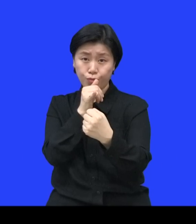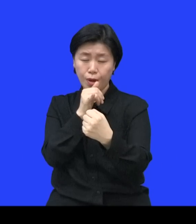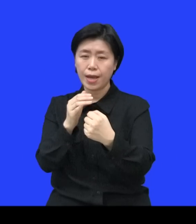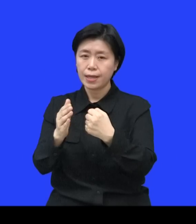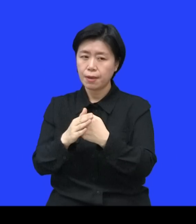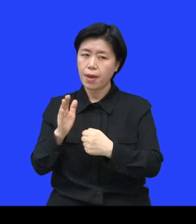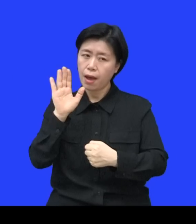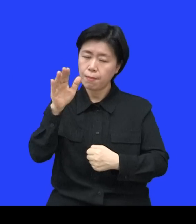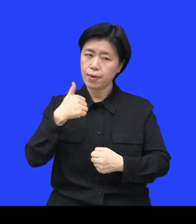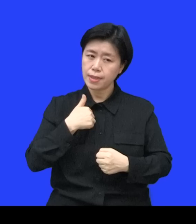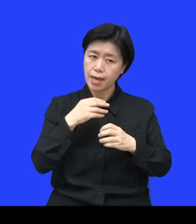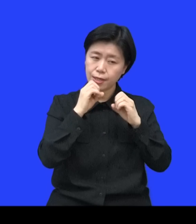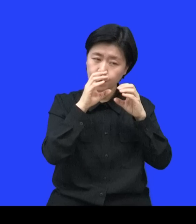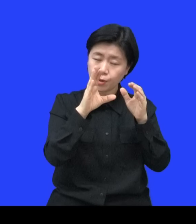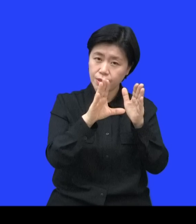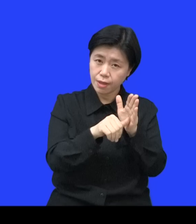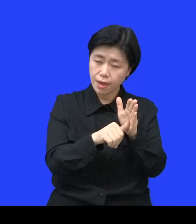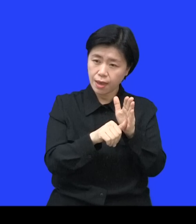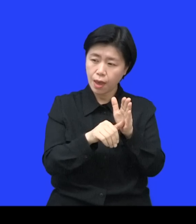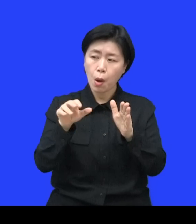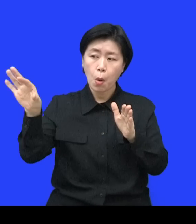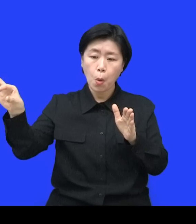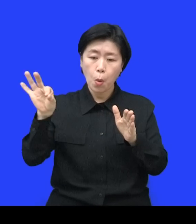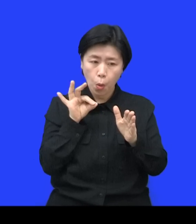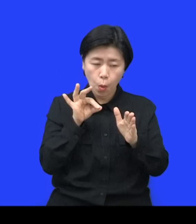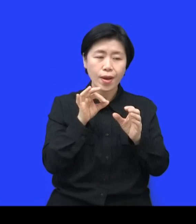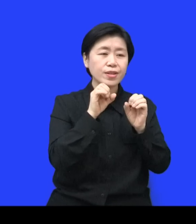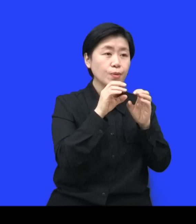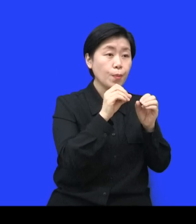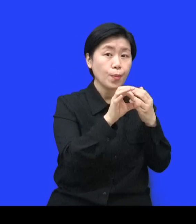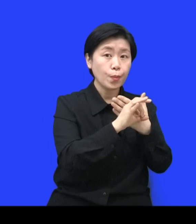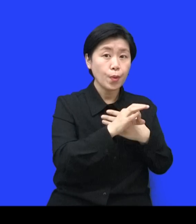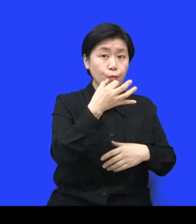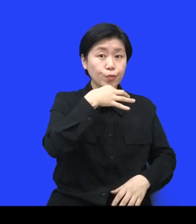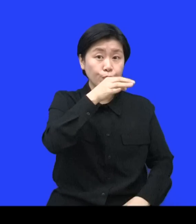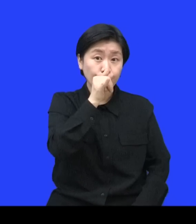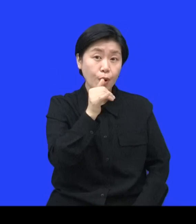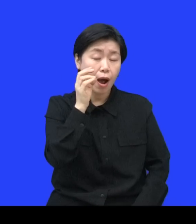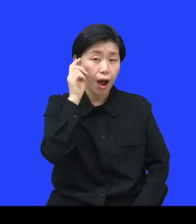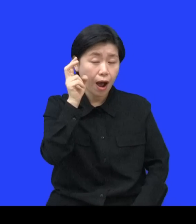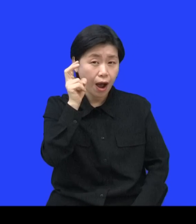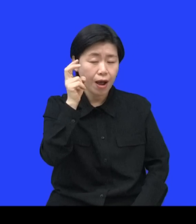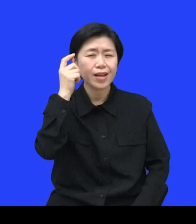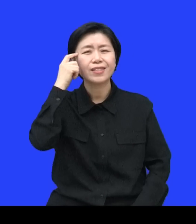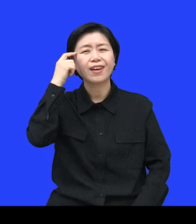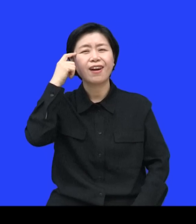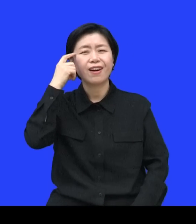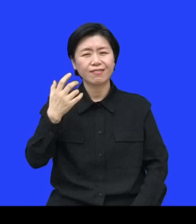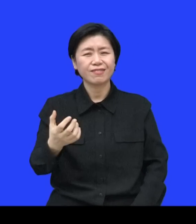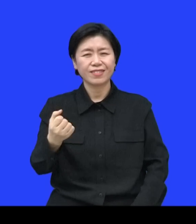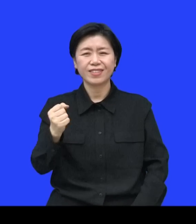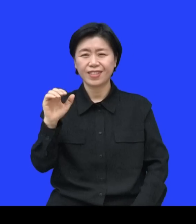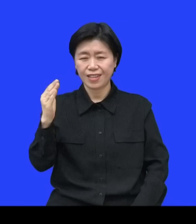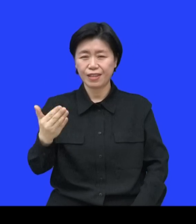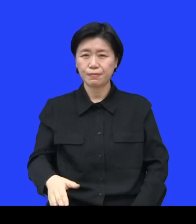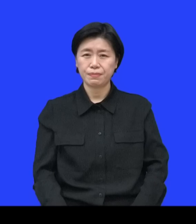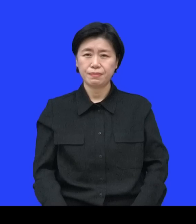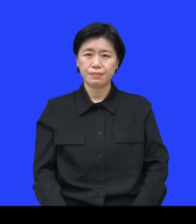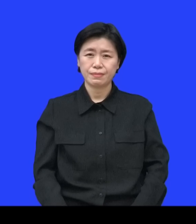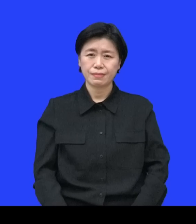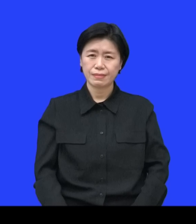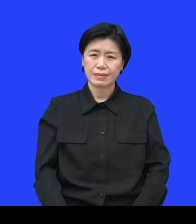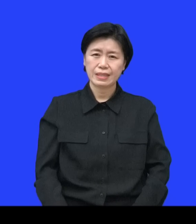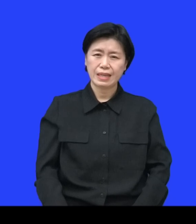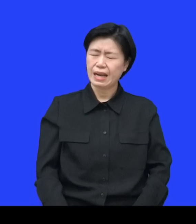요렇게 설교를 요렇게 설명을 해주면 참 좋겠다. 그러면서 그 어린 마음에 이제 설교 비판도 하기 시작한 거예요. 야, 우리